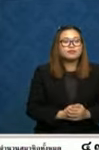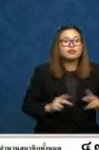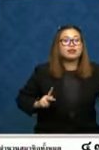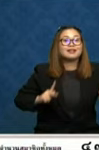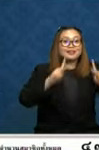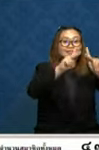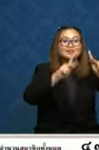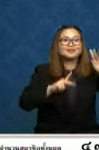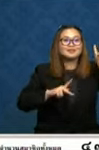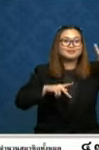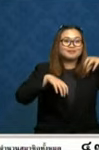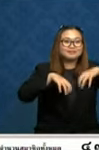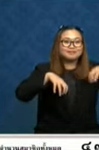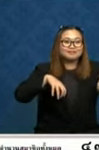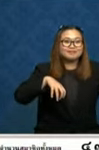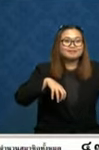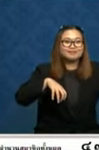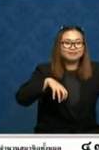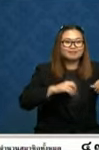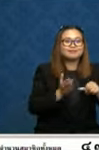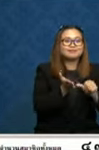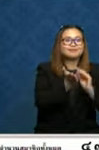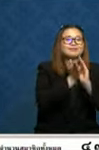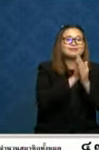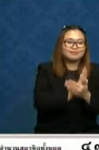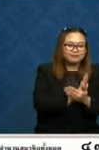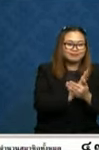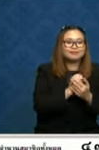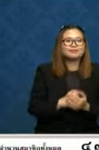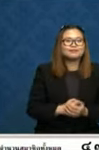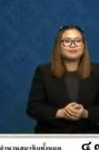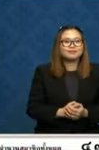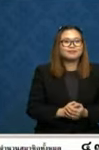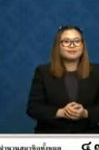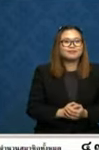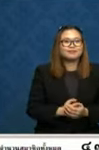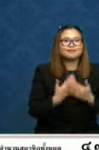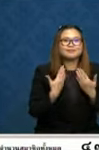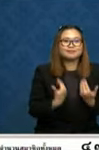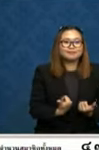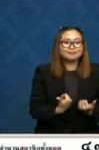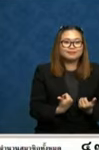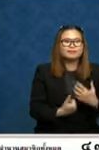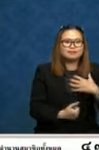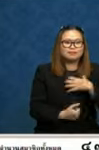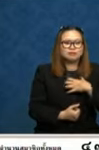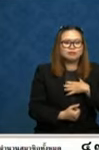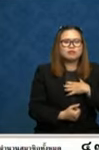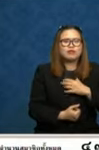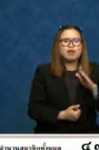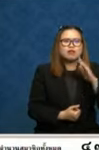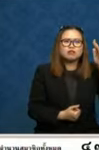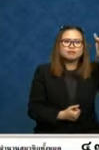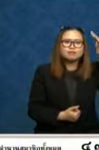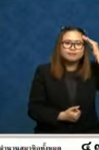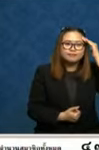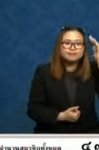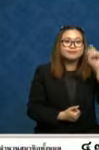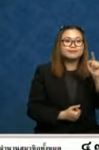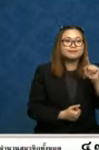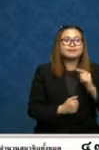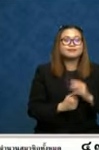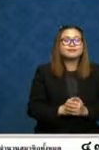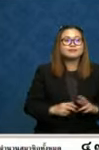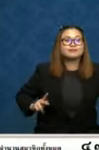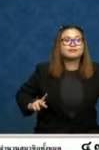งรวม28หน่วยรับงบประมาณเพื่อแก้ไขปัญหายาเสพติดนะคะแต่นี่ดิฉันแค่อยากทราบผลการดำเนินงานของกระทรวงกล